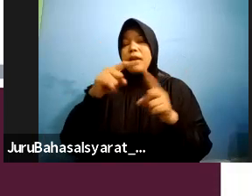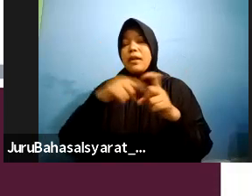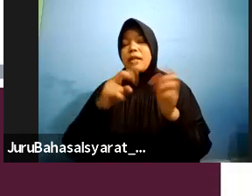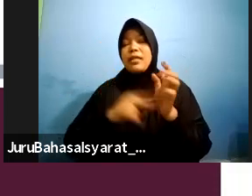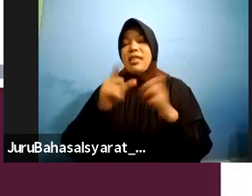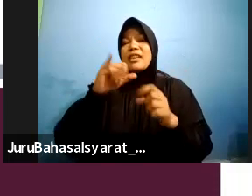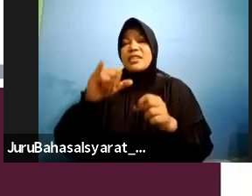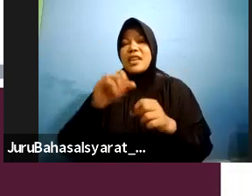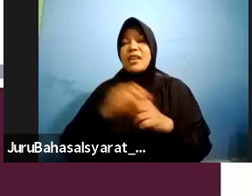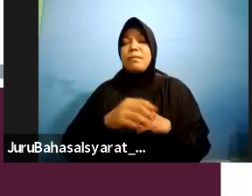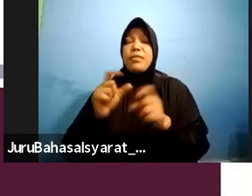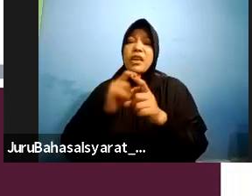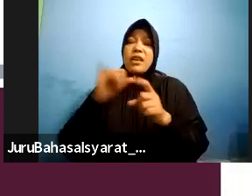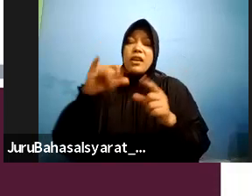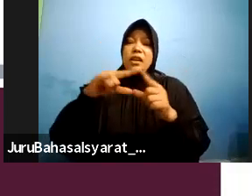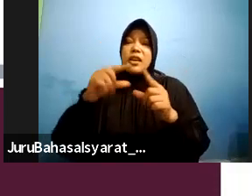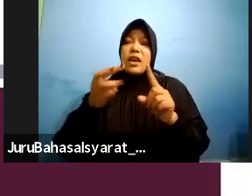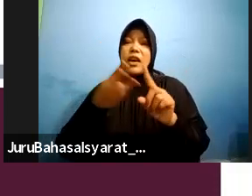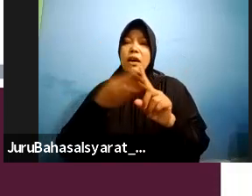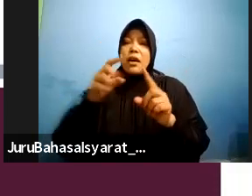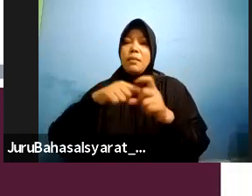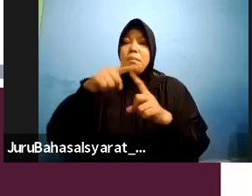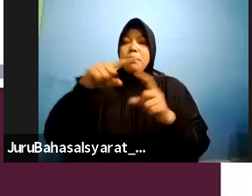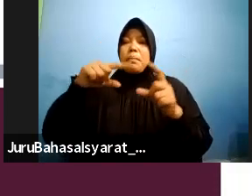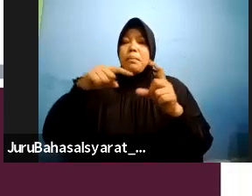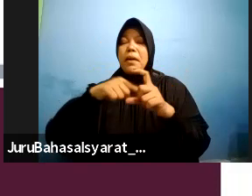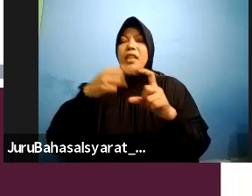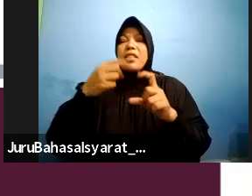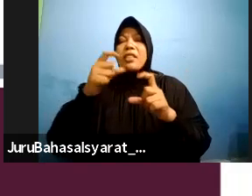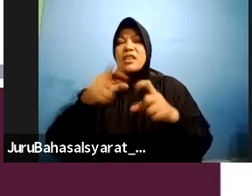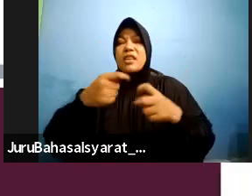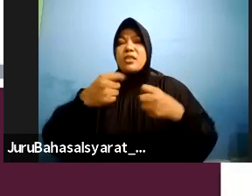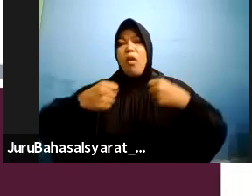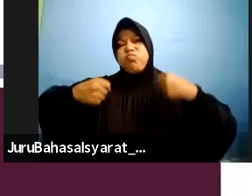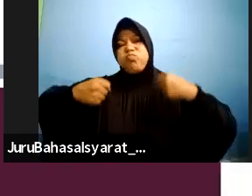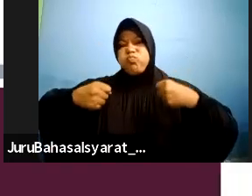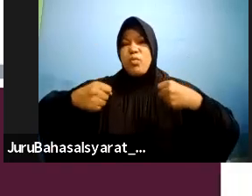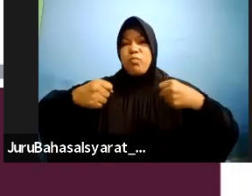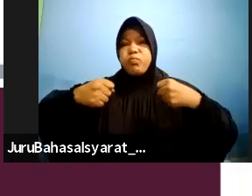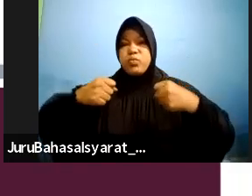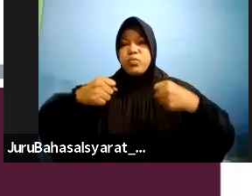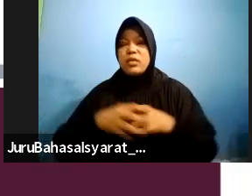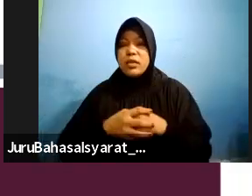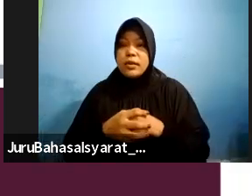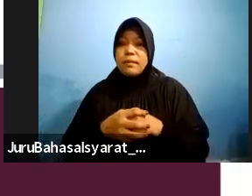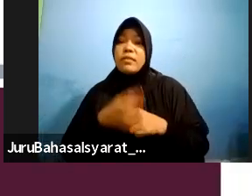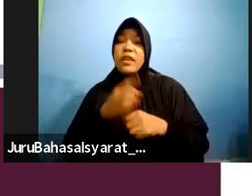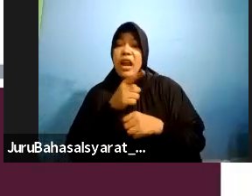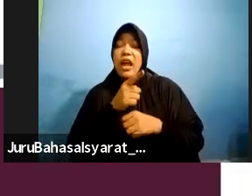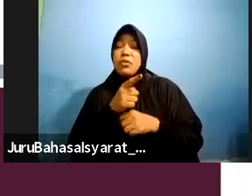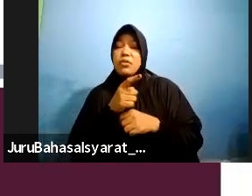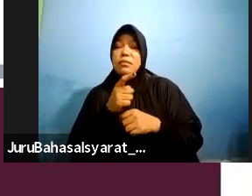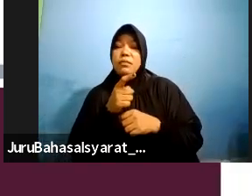ada komorbid lain seperti berat badan yang berlebihan gitu ya. Itu bisa menjadi salah